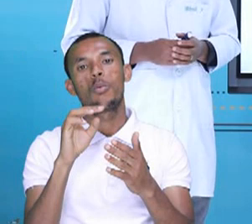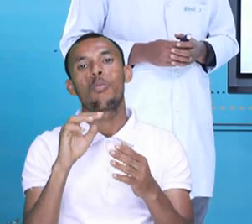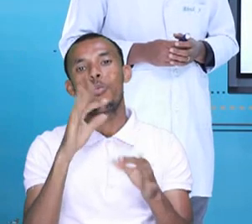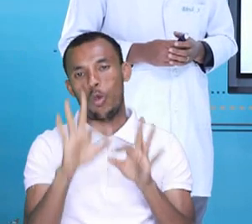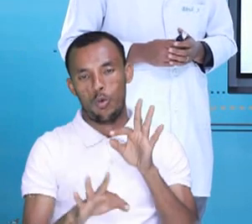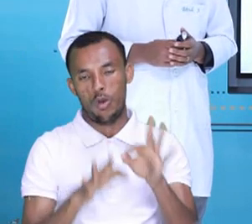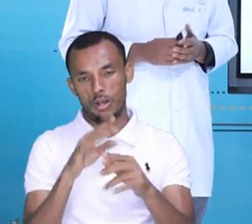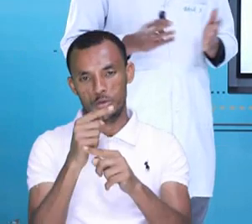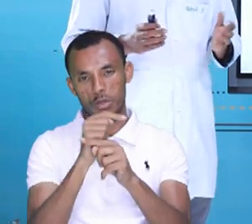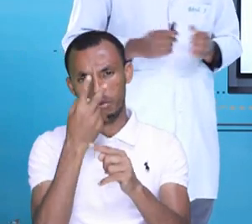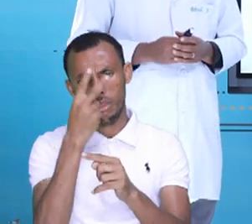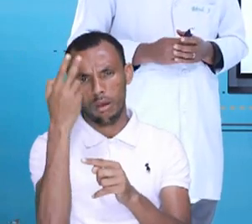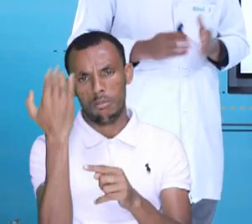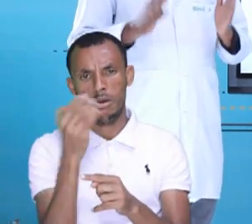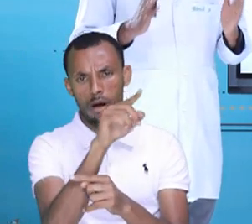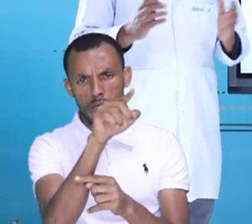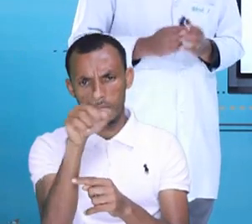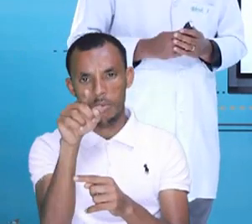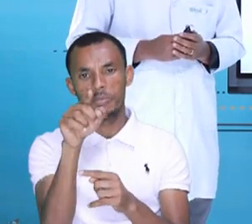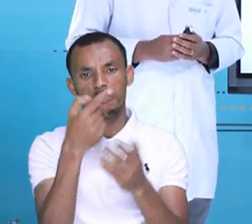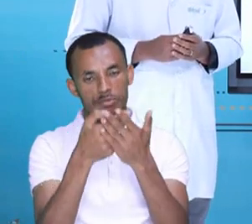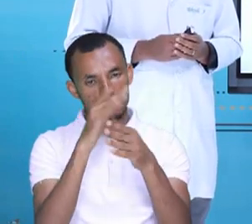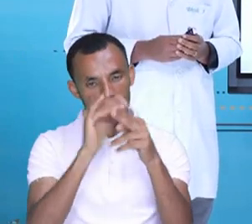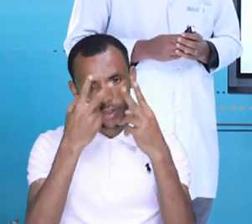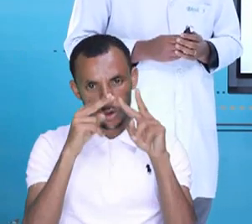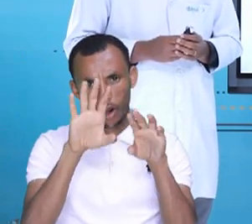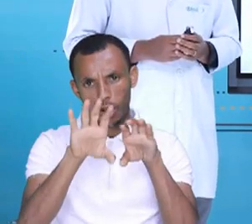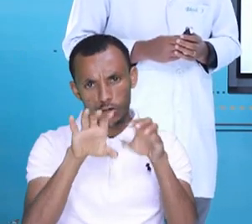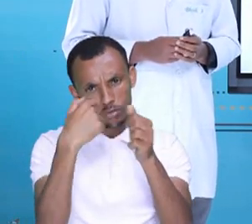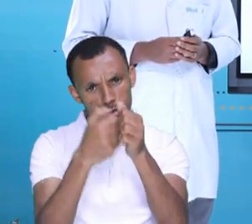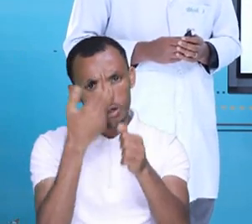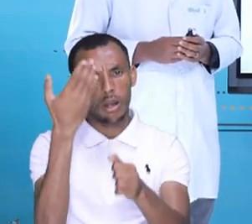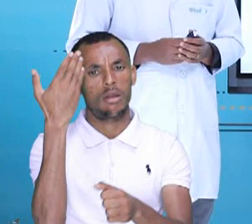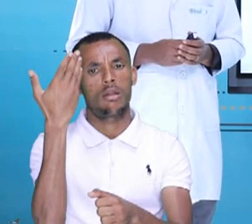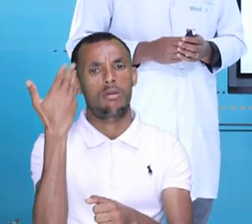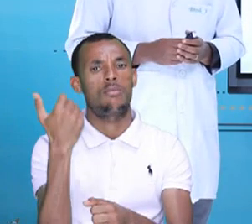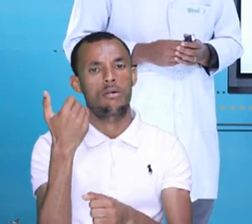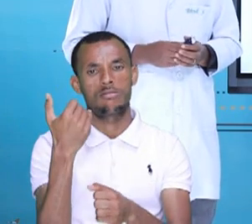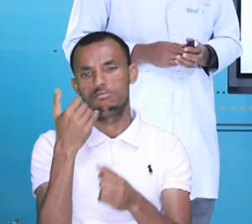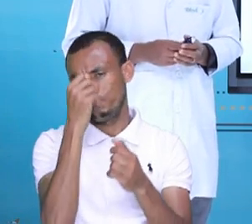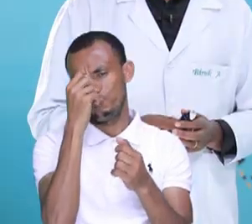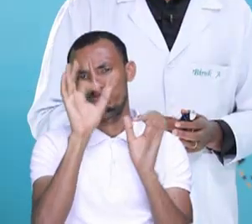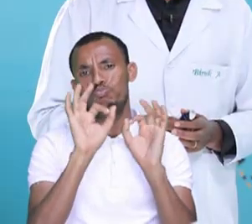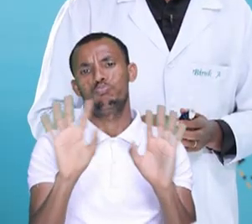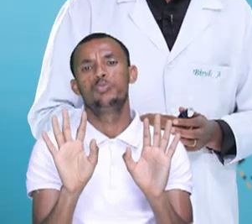አይተናል። እናንተም እዛ ላይ ትኩረት አድርጋችሁ ስትከታተሉኝ እንደነበር ምንም ጥርጥር